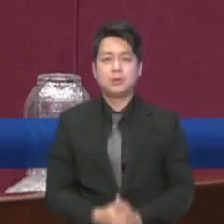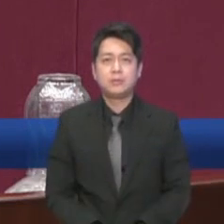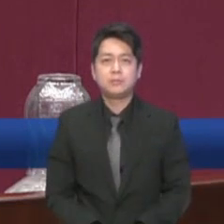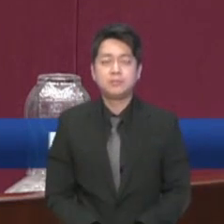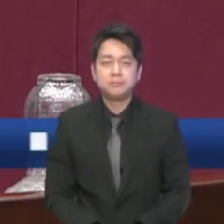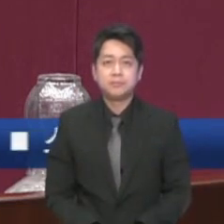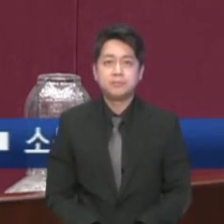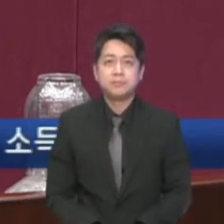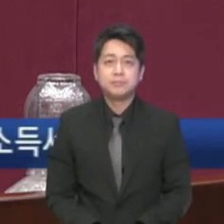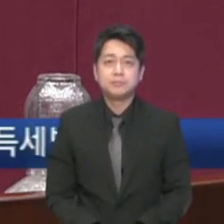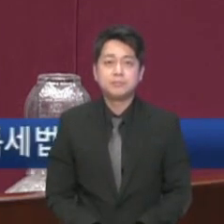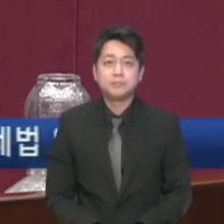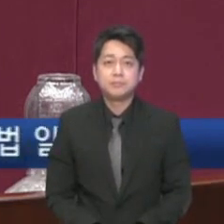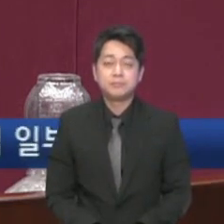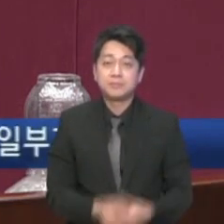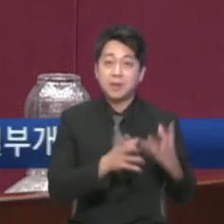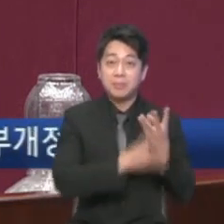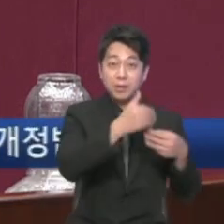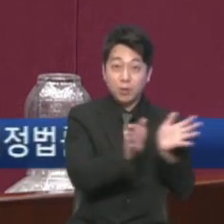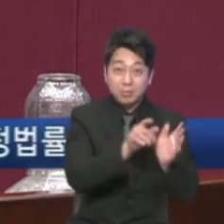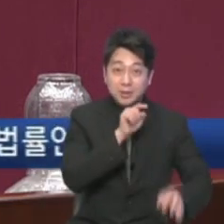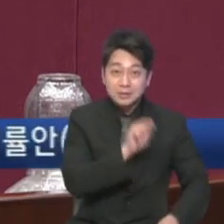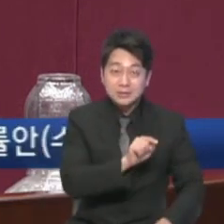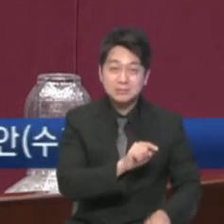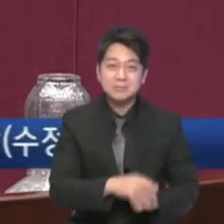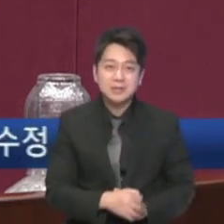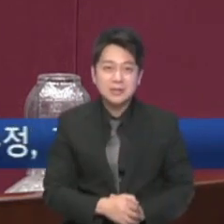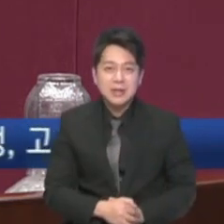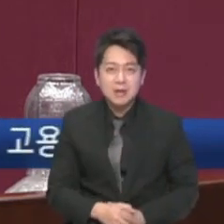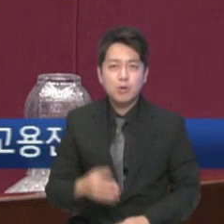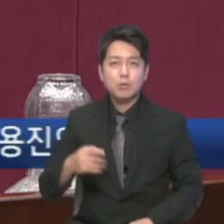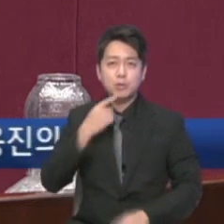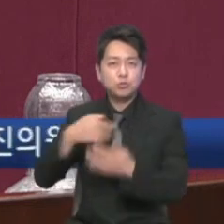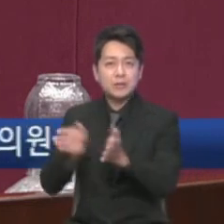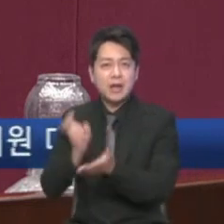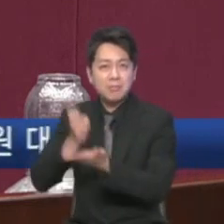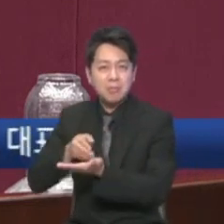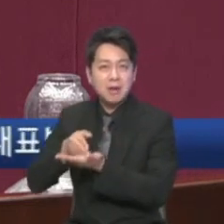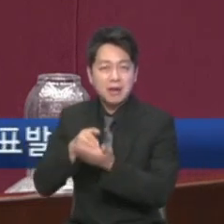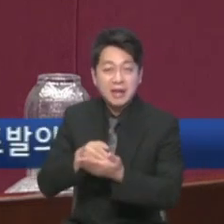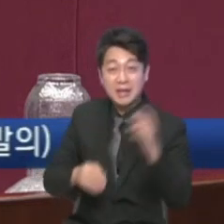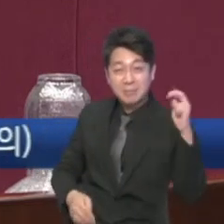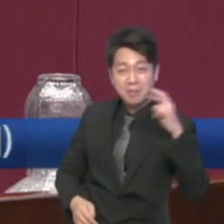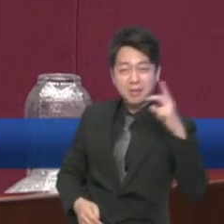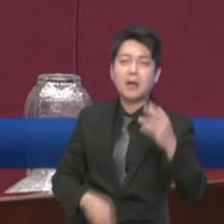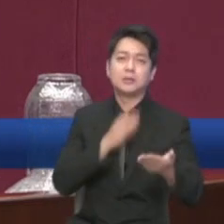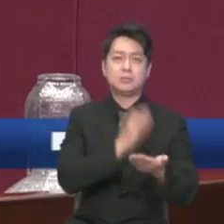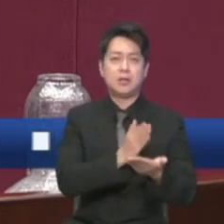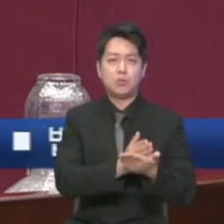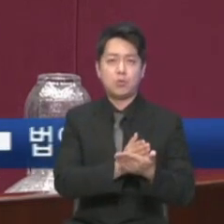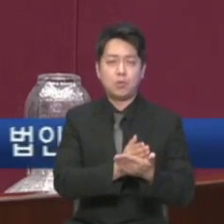효과도 발휘될 것입니다. 미통당은 더 이상 트집점을 탑지 말고 법 통과에 협조해야 합니다. 해당